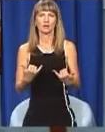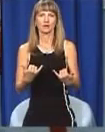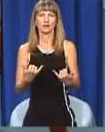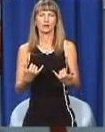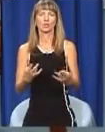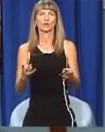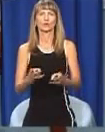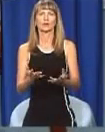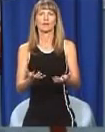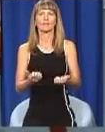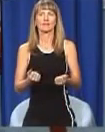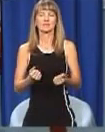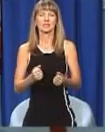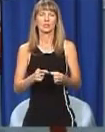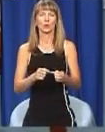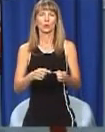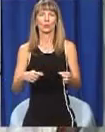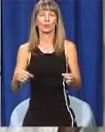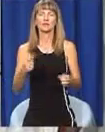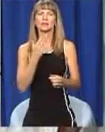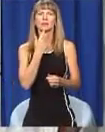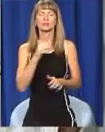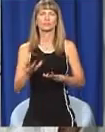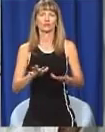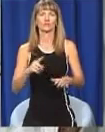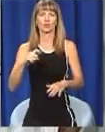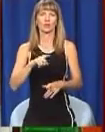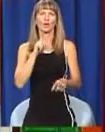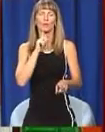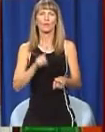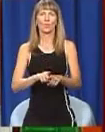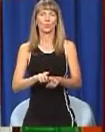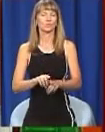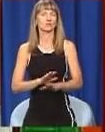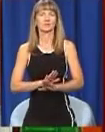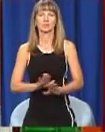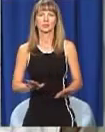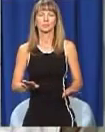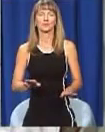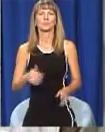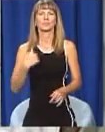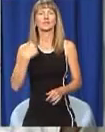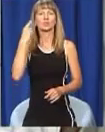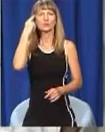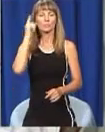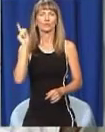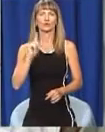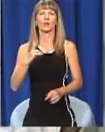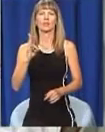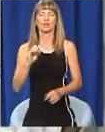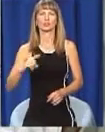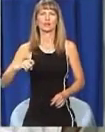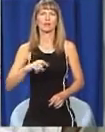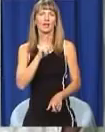Теперь возьмем тюбик с красной жидкостью. На червяка похоже? Нет. Нет, вот и я думаю, что на червяка